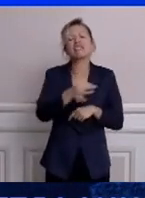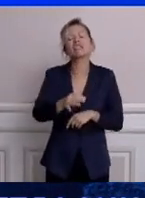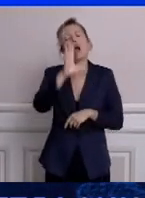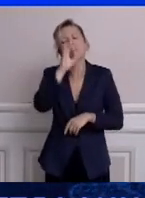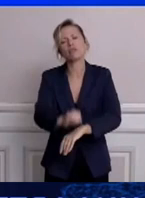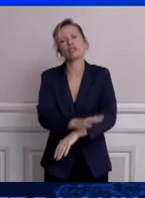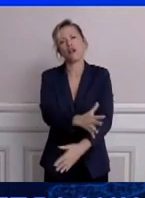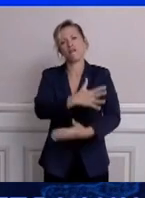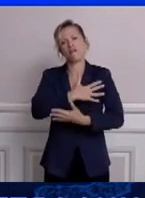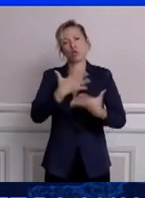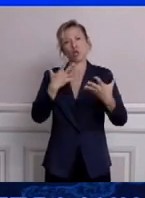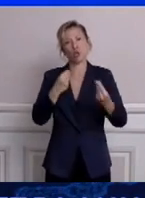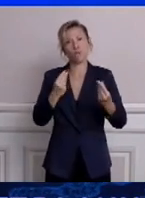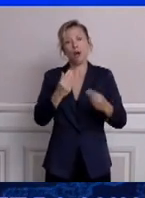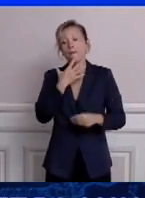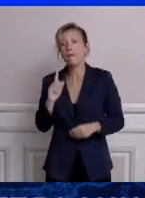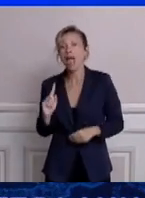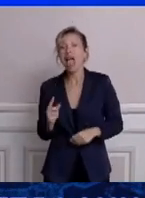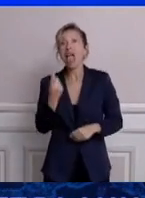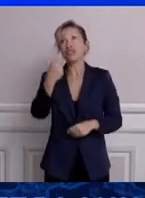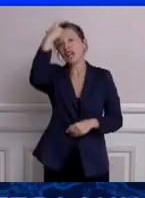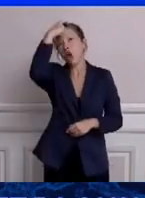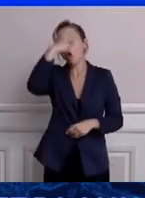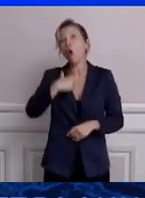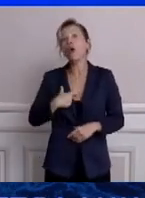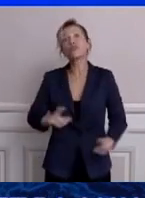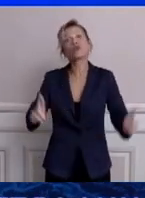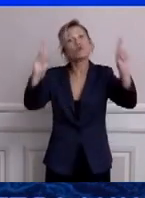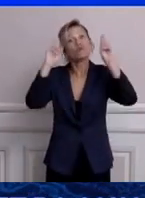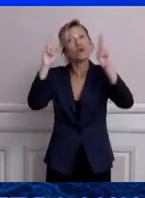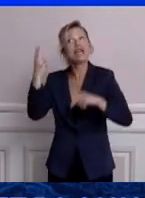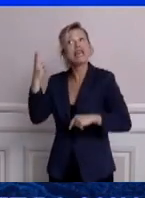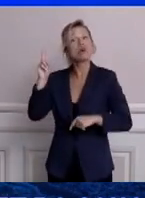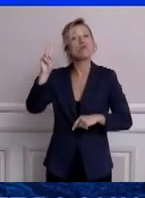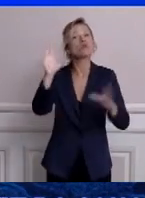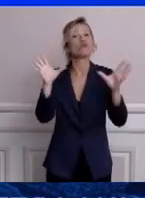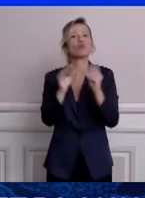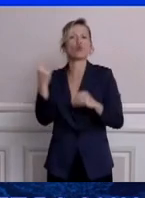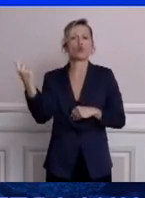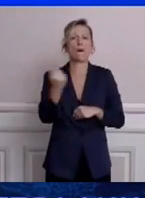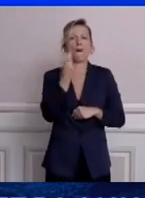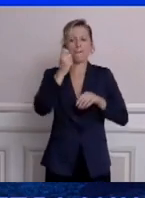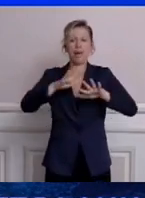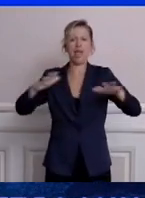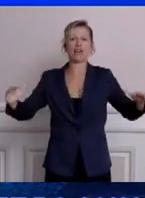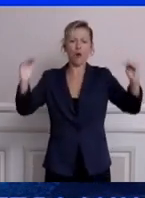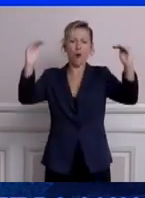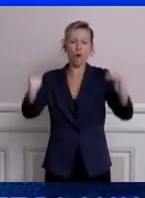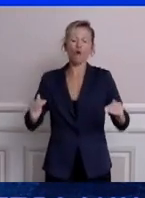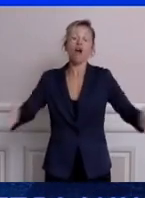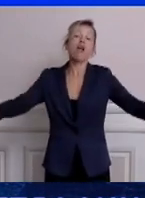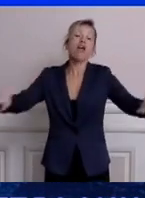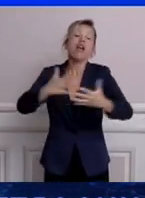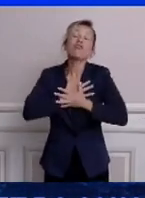ευχαριστώ για την ευκαιρία που μου δίνει να υπηρετήσω τον τόπο ως Περιφερειάρχης Βορείου Αιγαίου και να εργαστώ για τους κατοίκους του. Κύριε Πρόεδρε,